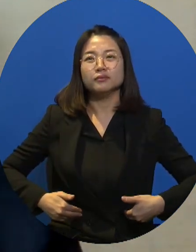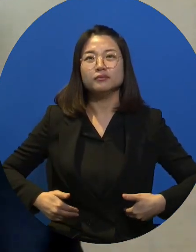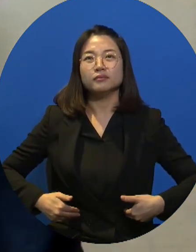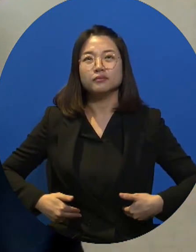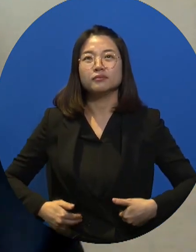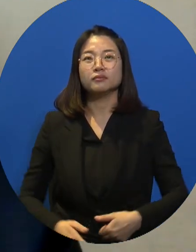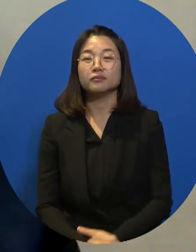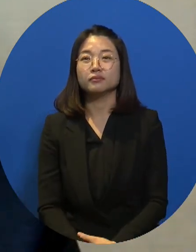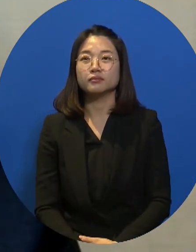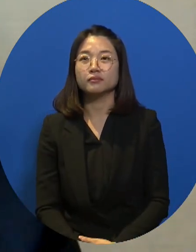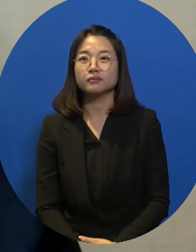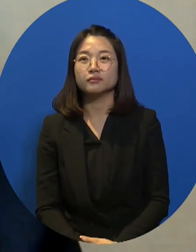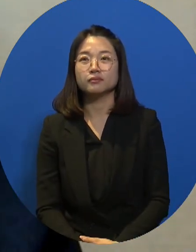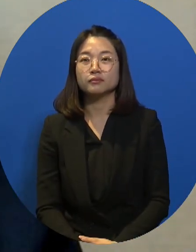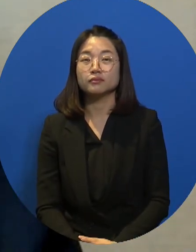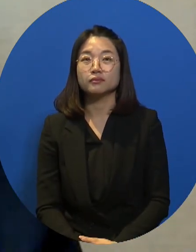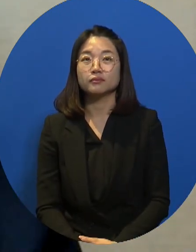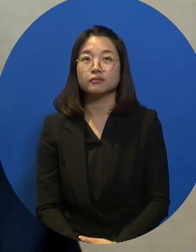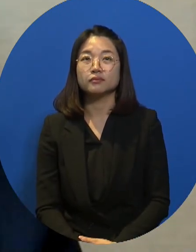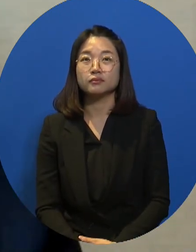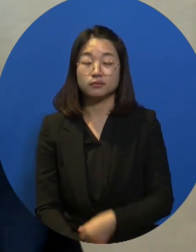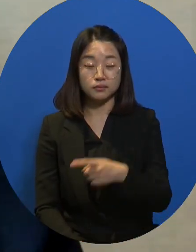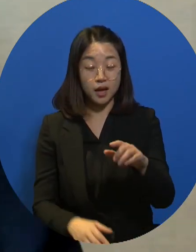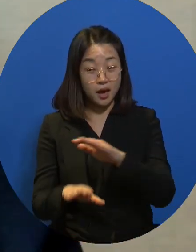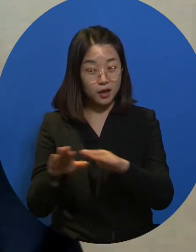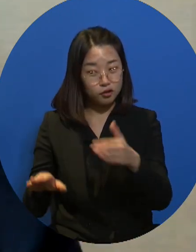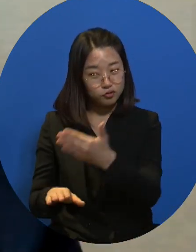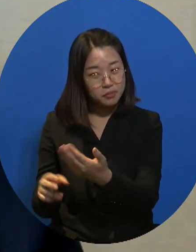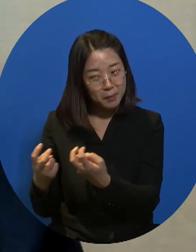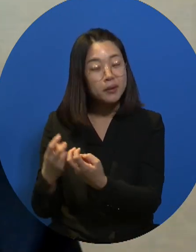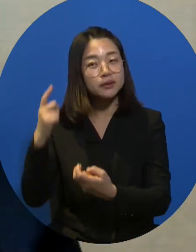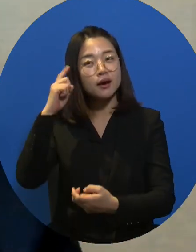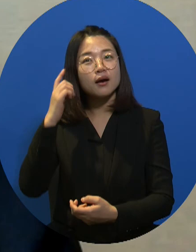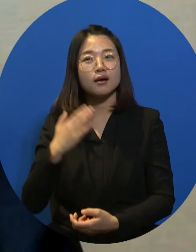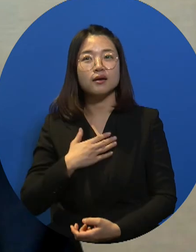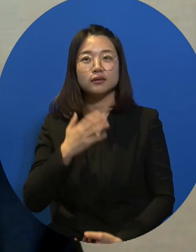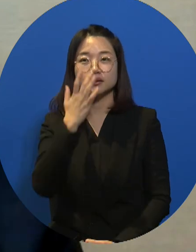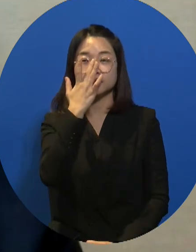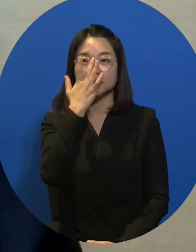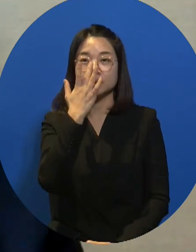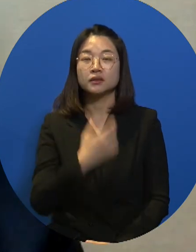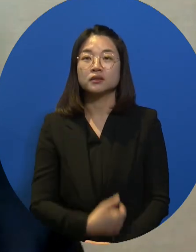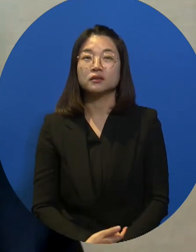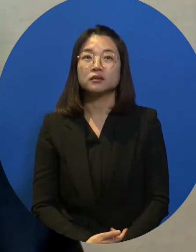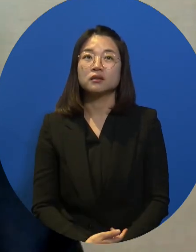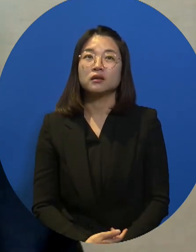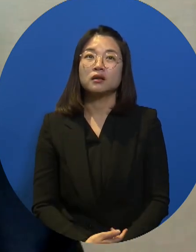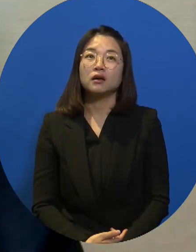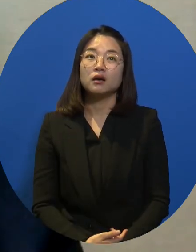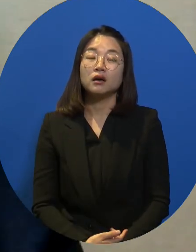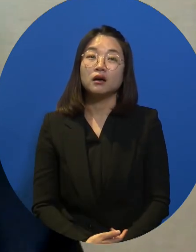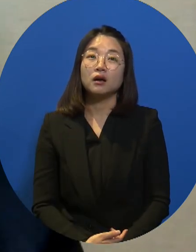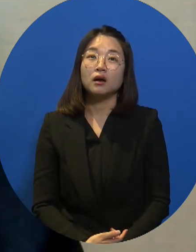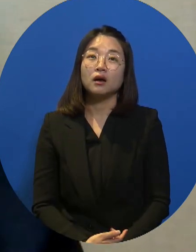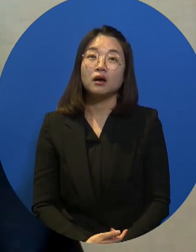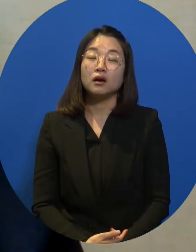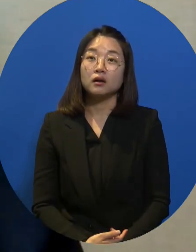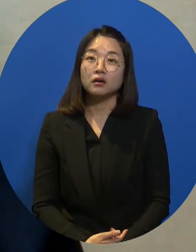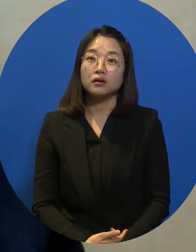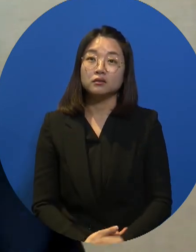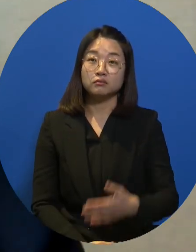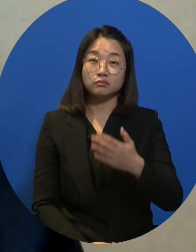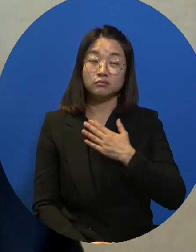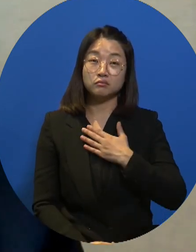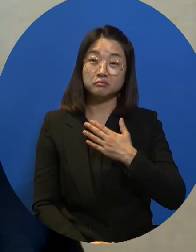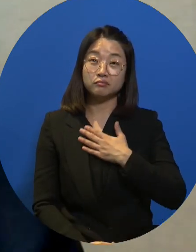촘촘한 구제책이 될 수 있지 않을까라고 생각을 하는데, 제가 그 어떤 견해에 대한